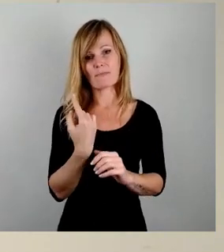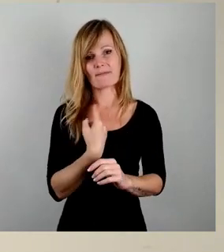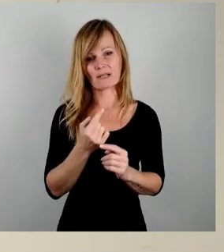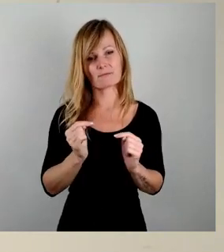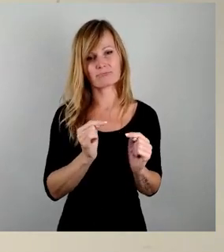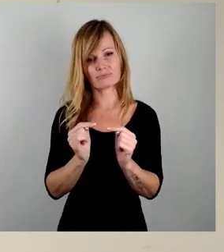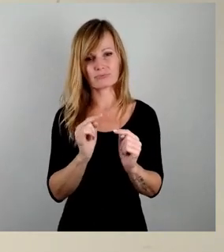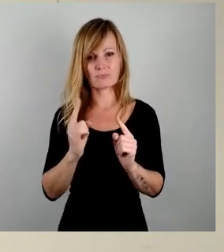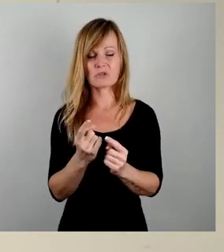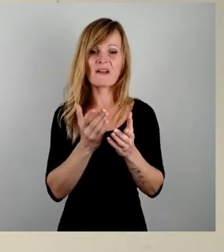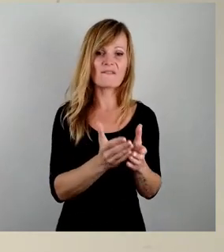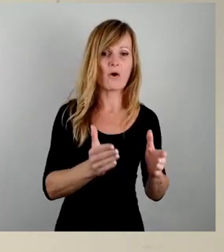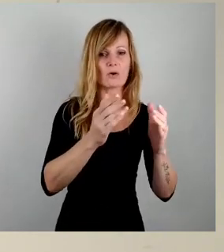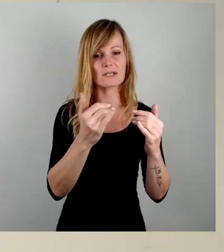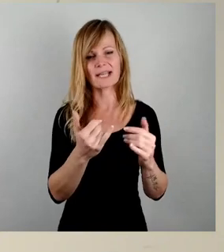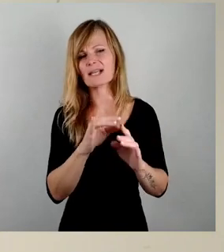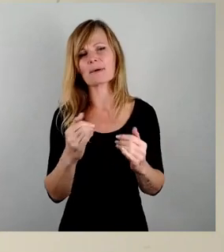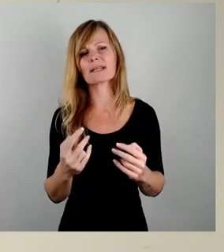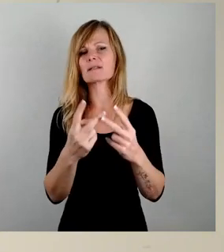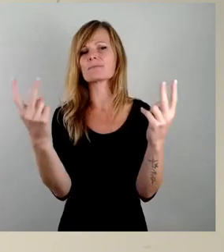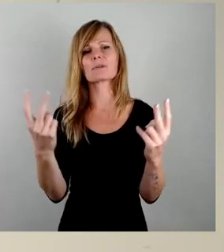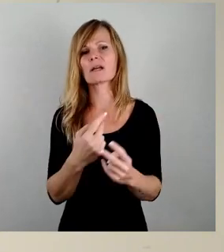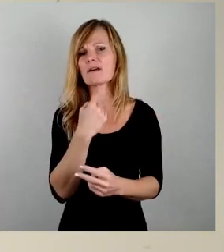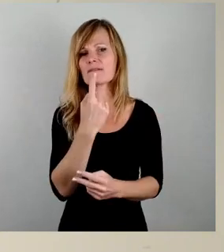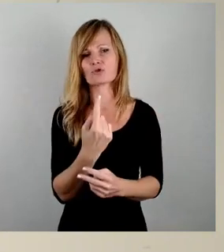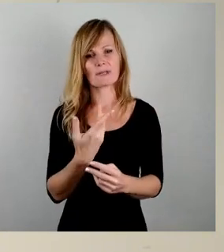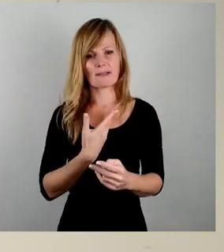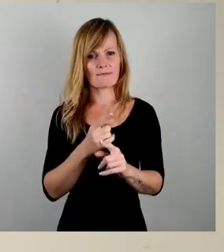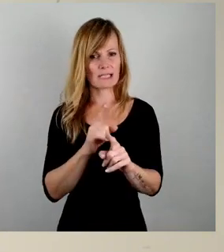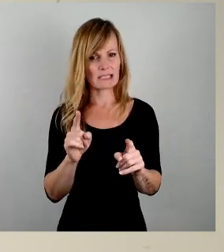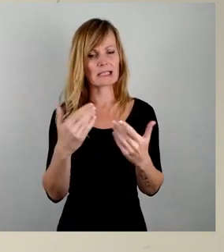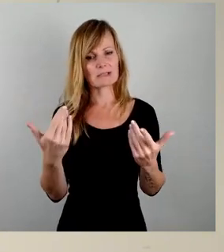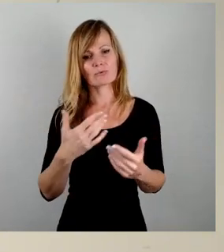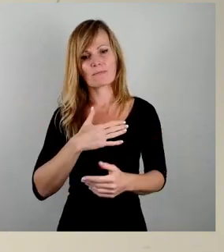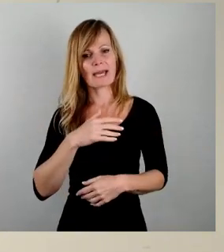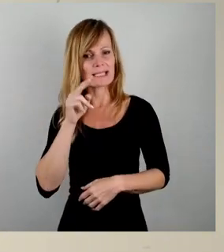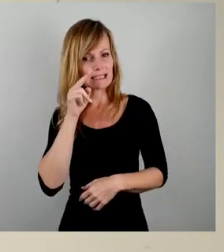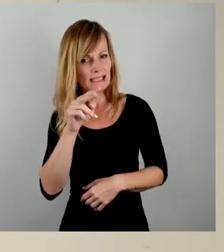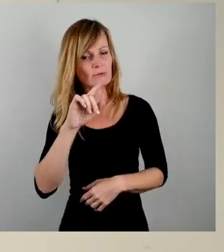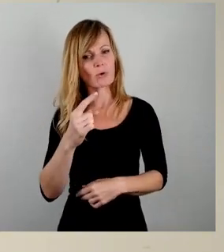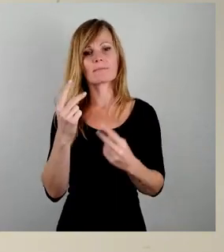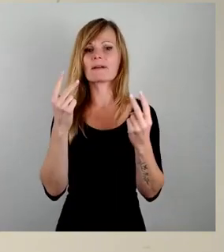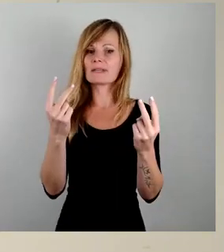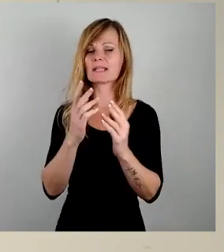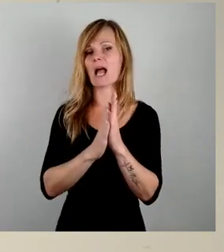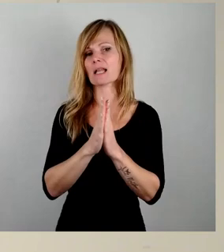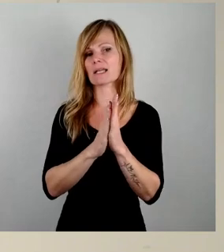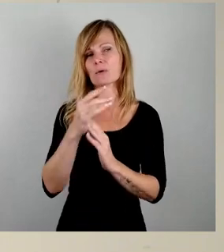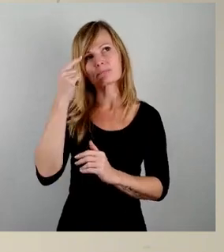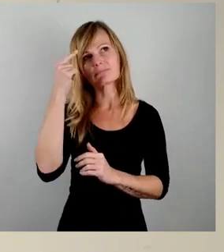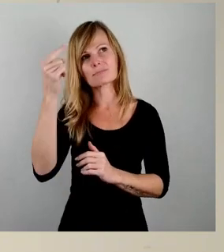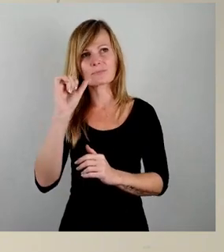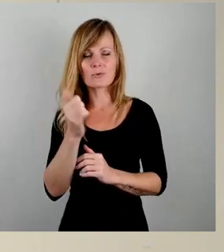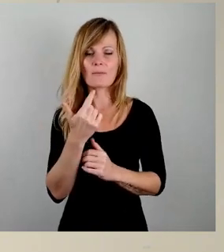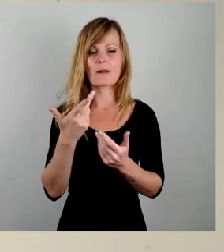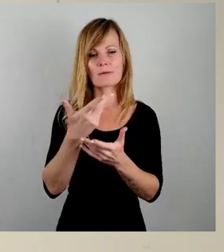Fonds aufzusetzen. Das will ich aber jetzt nicht versprechen, sondern das ist aus meiner Sicht auch nochmal eine wichtige Anregung, die wir uns durchaus